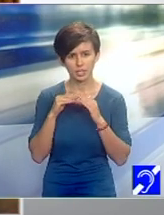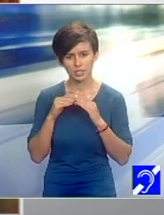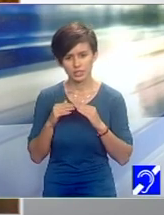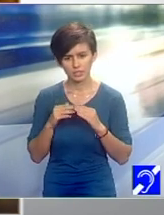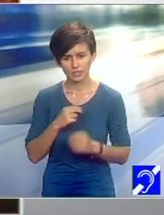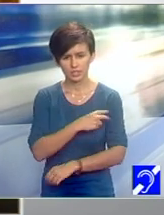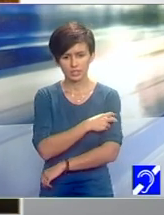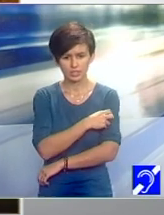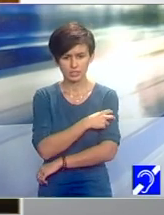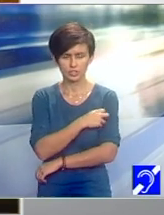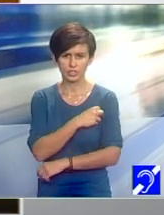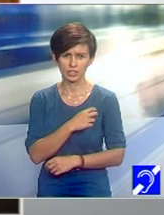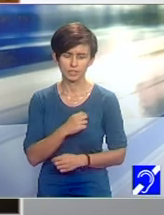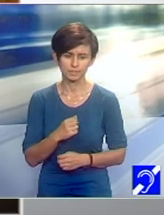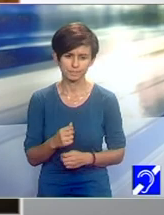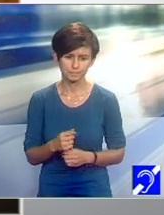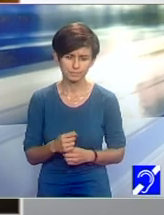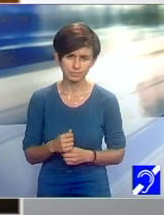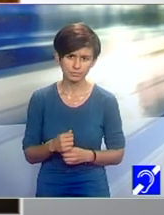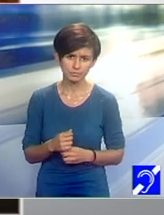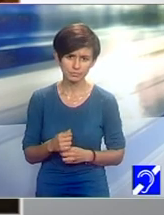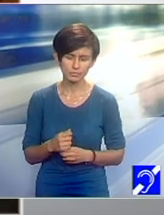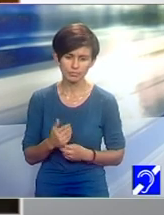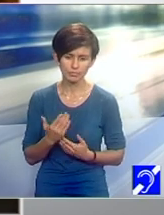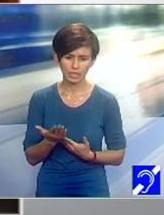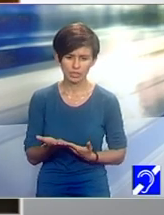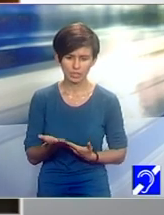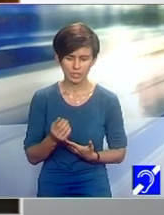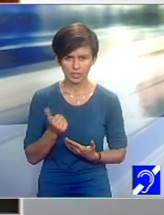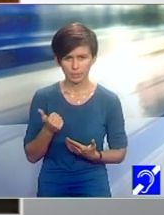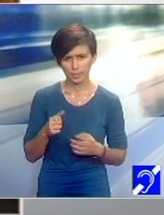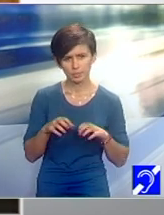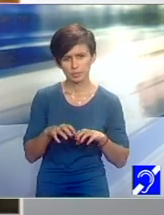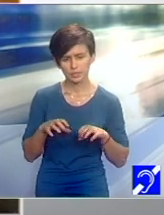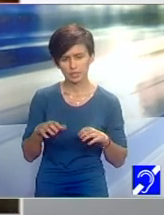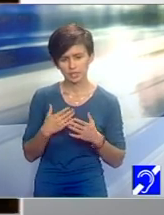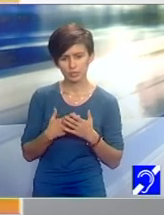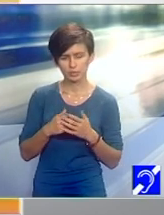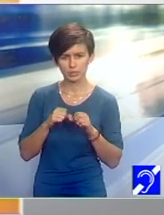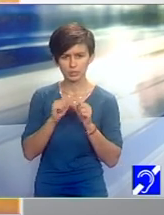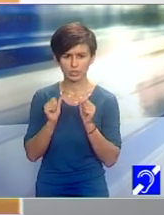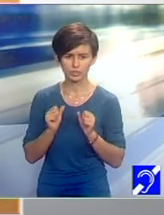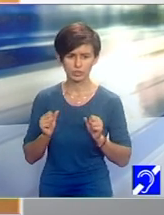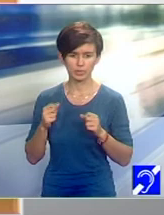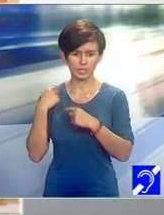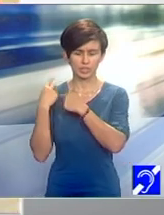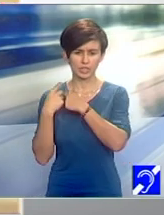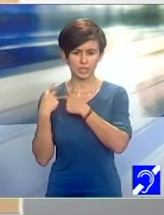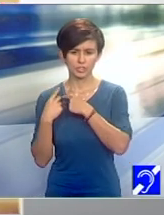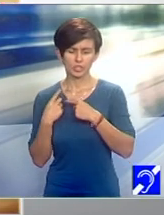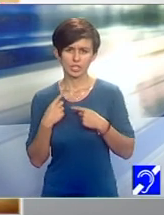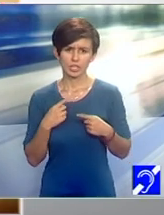am acordat primele 55 de locuri pentru formarea unei generații de viitori învățători